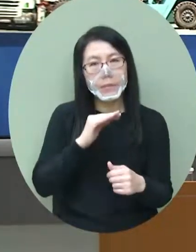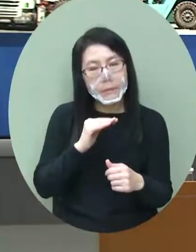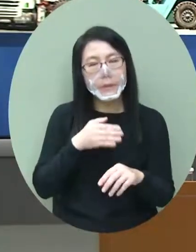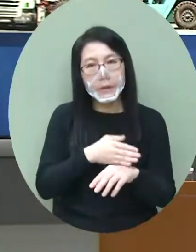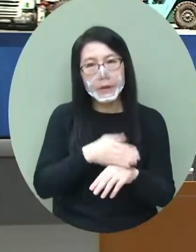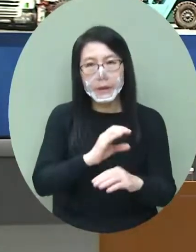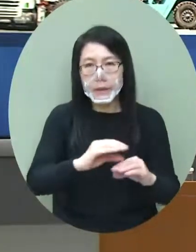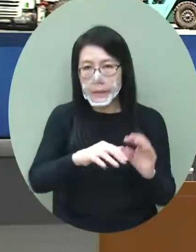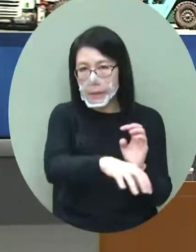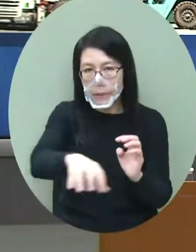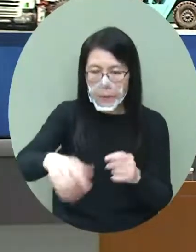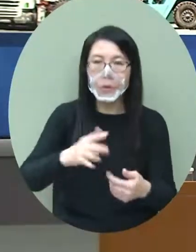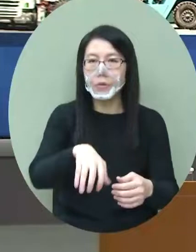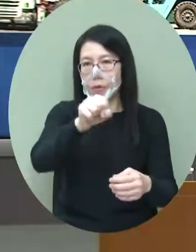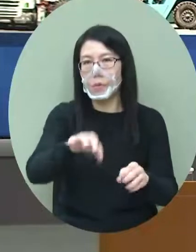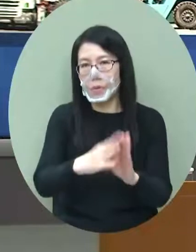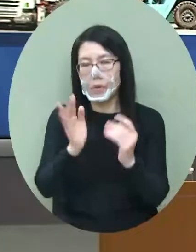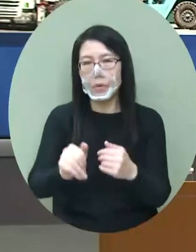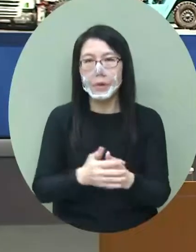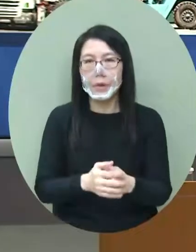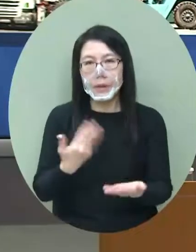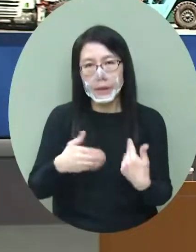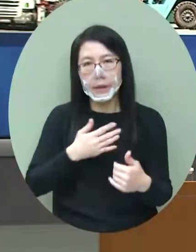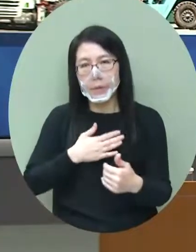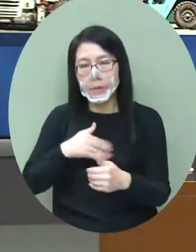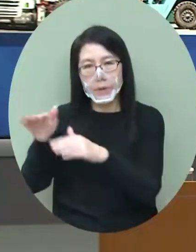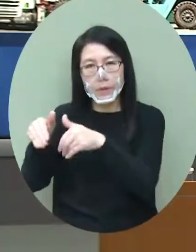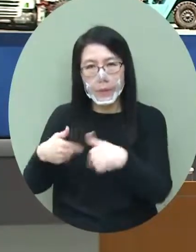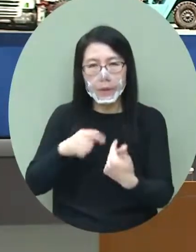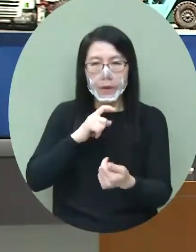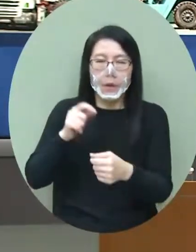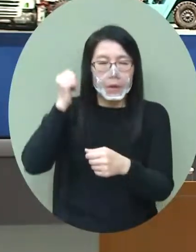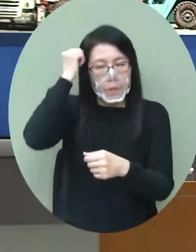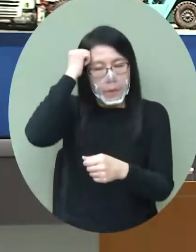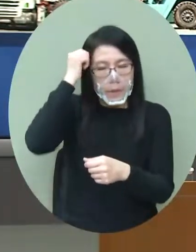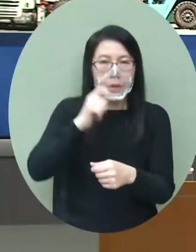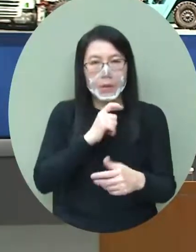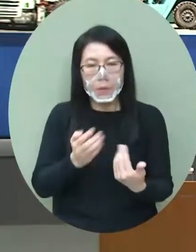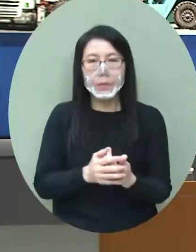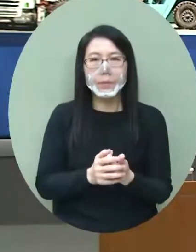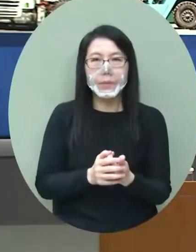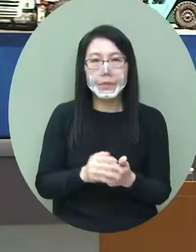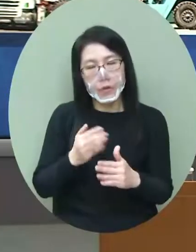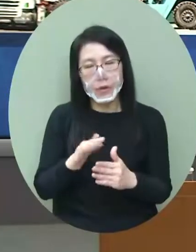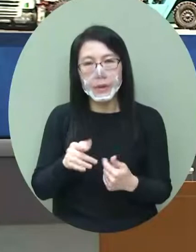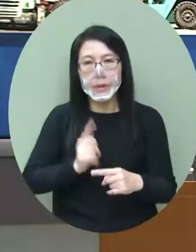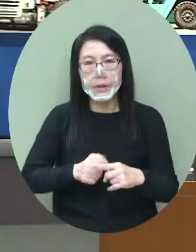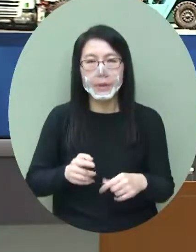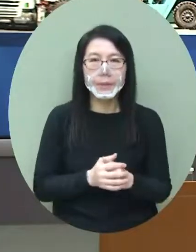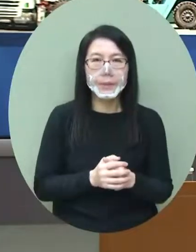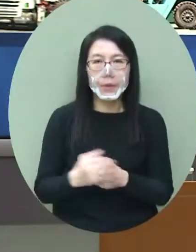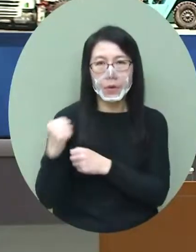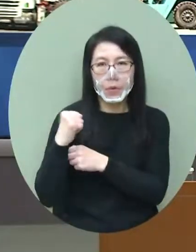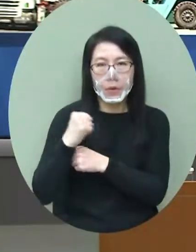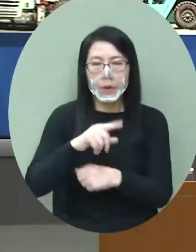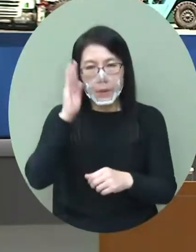可以用好我刚才所说的设施。可是呢恐怕这个招聘呢也会出现问题，所以呢我们仍